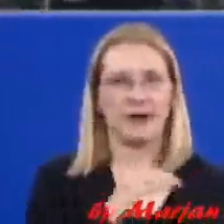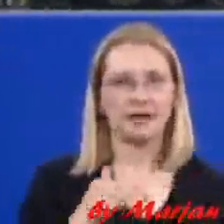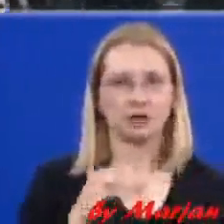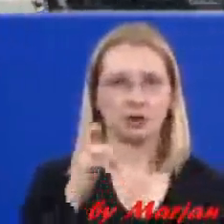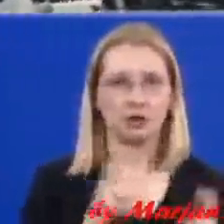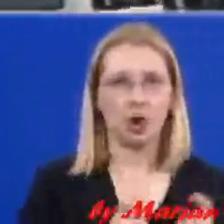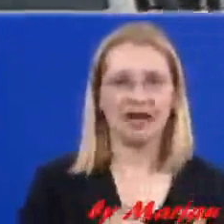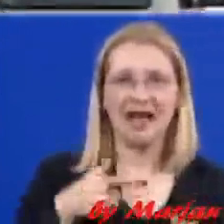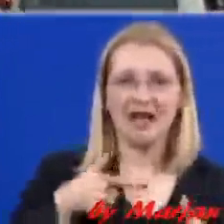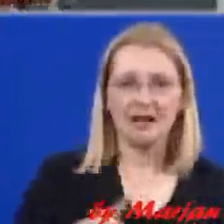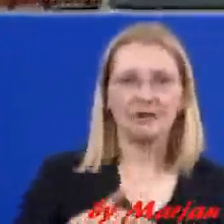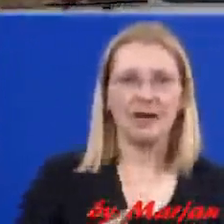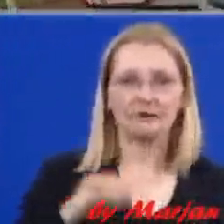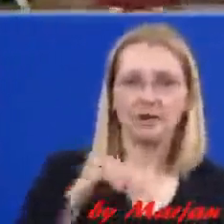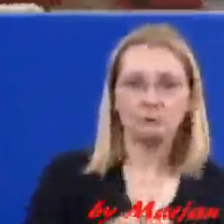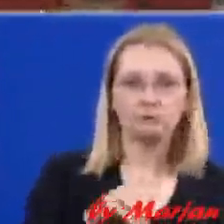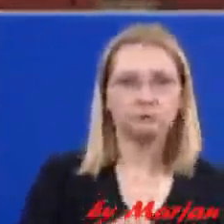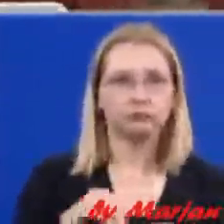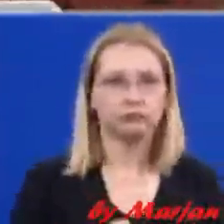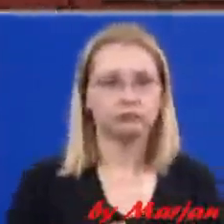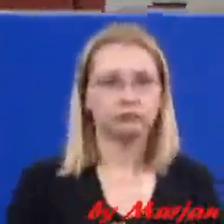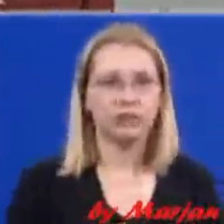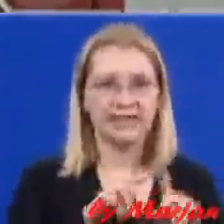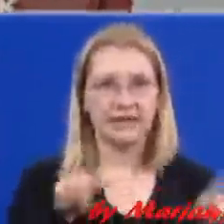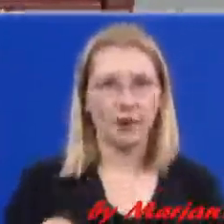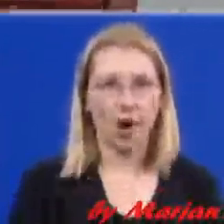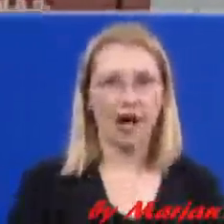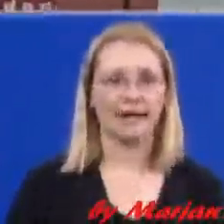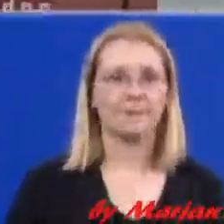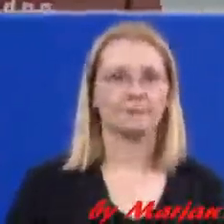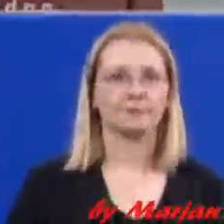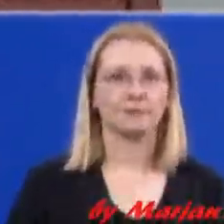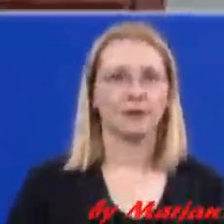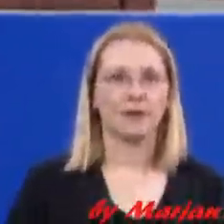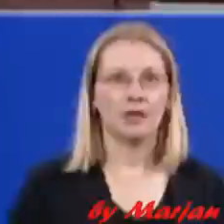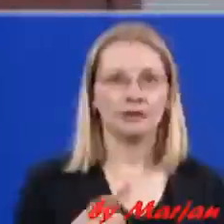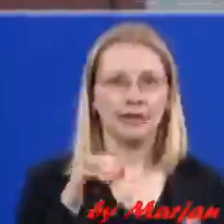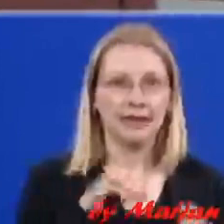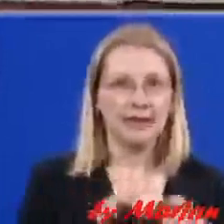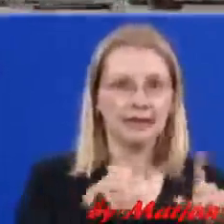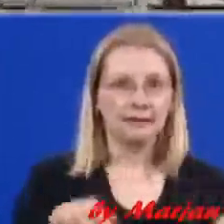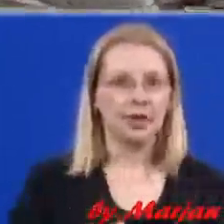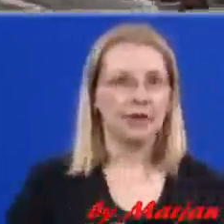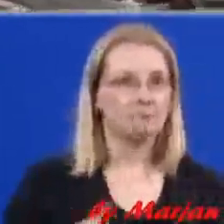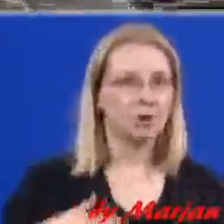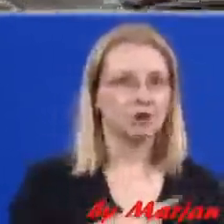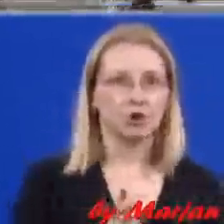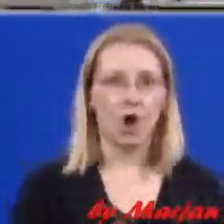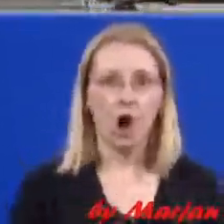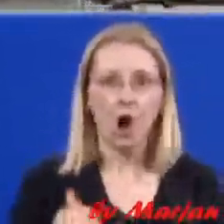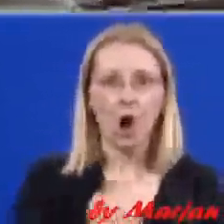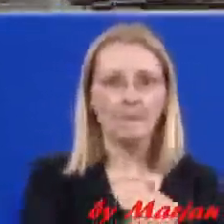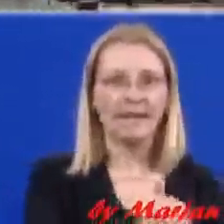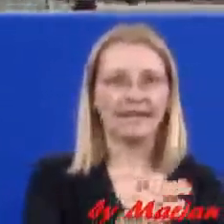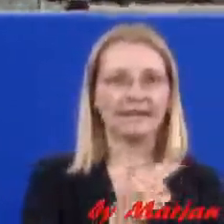derivata spremljenih u rezervoarima. A ti se rezervoari protežu sve do obilaznice koja